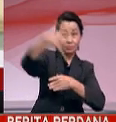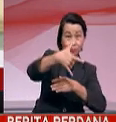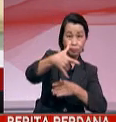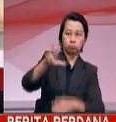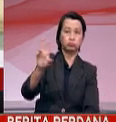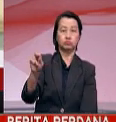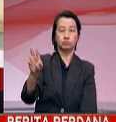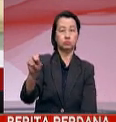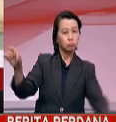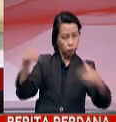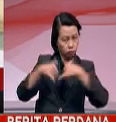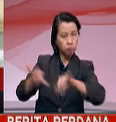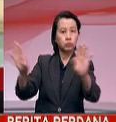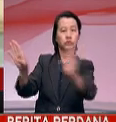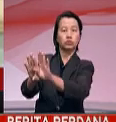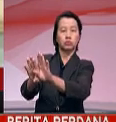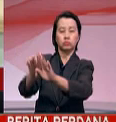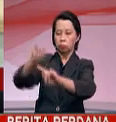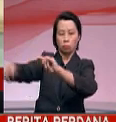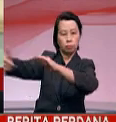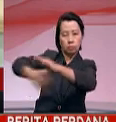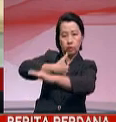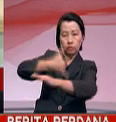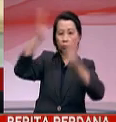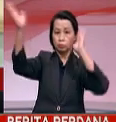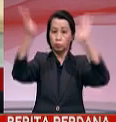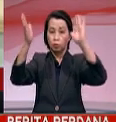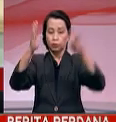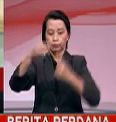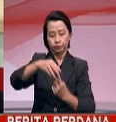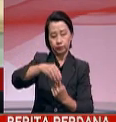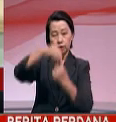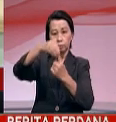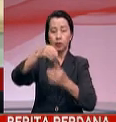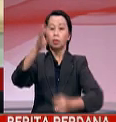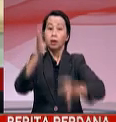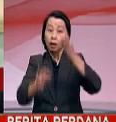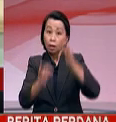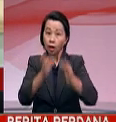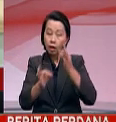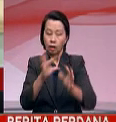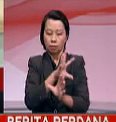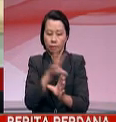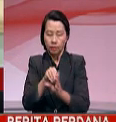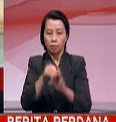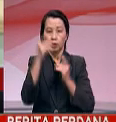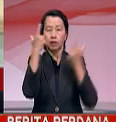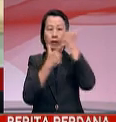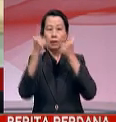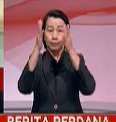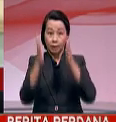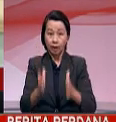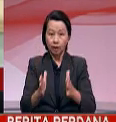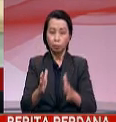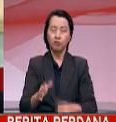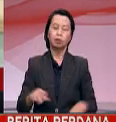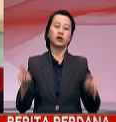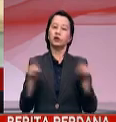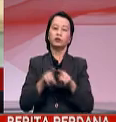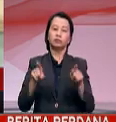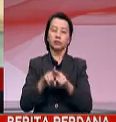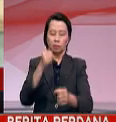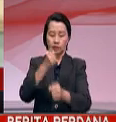untuk masuk ke negara kita. Terutamanya kalau ianya melibatkan pelancong. Begitu juga